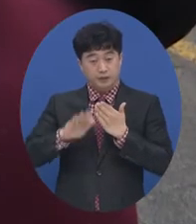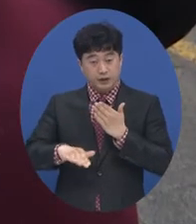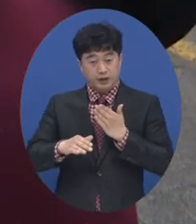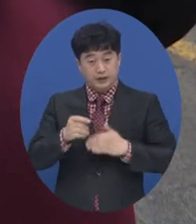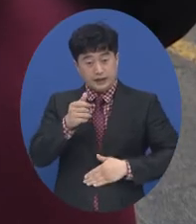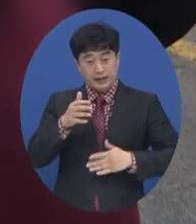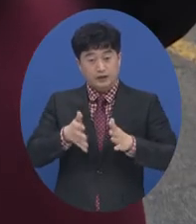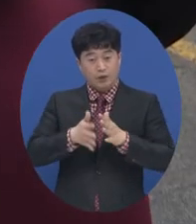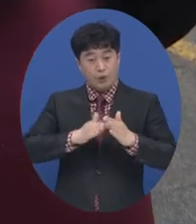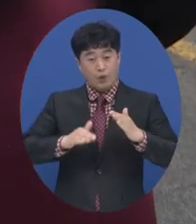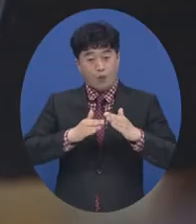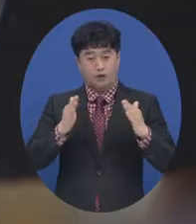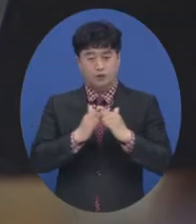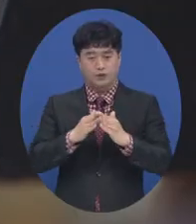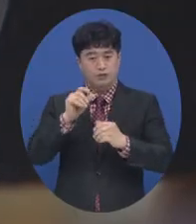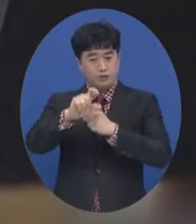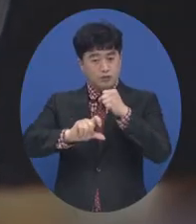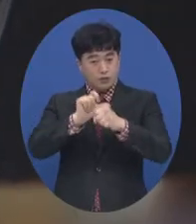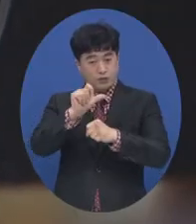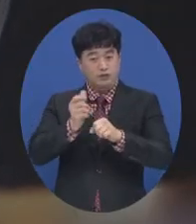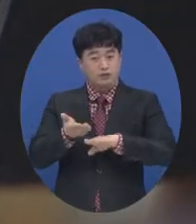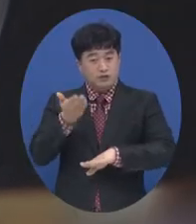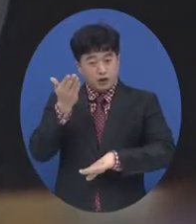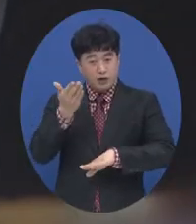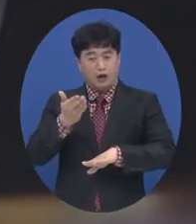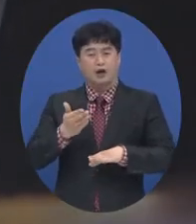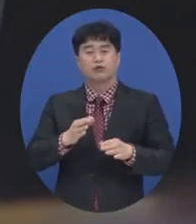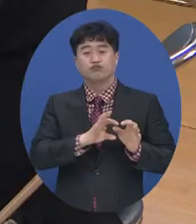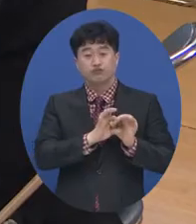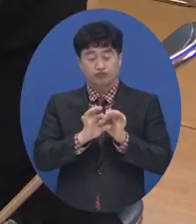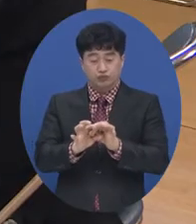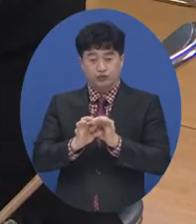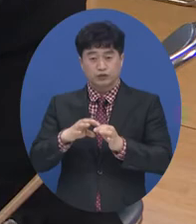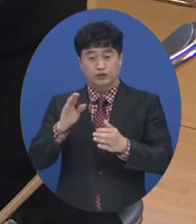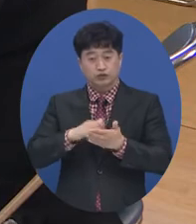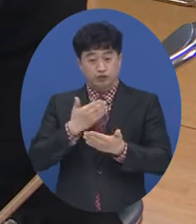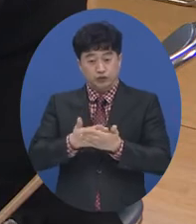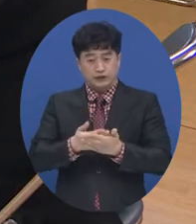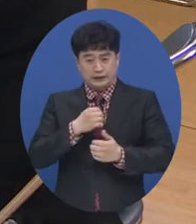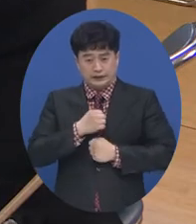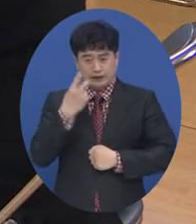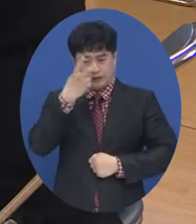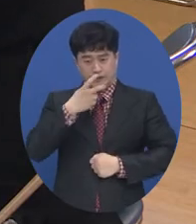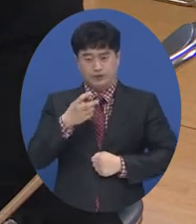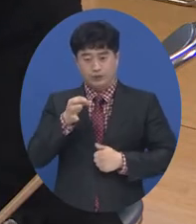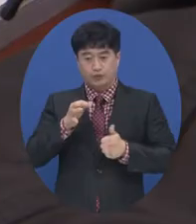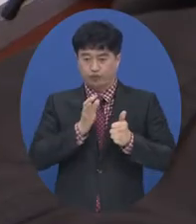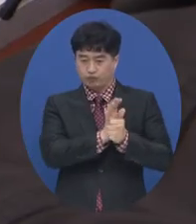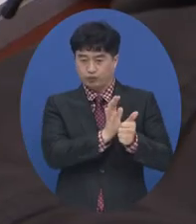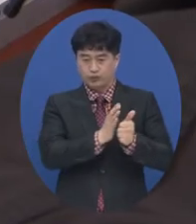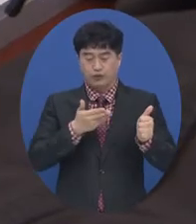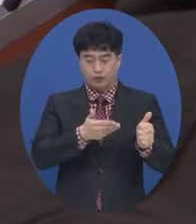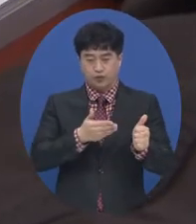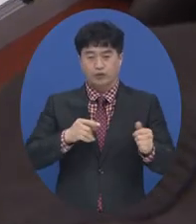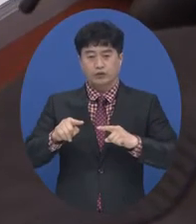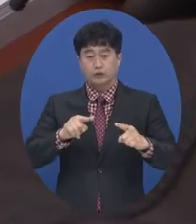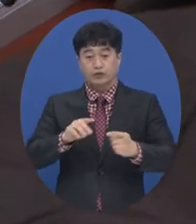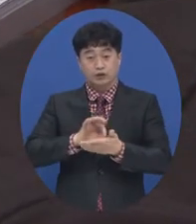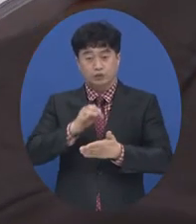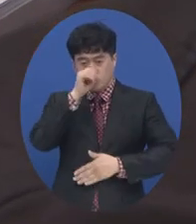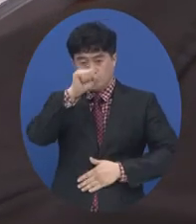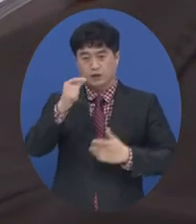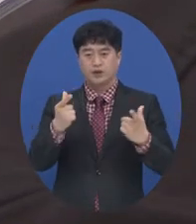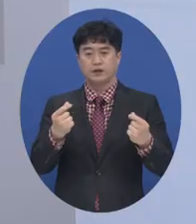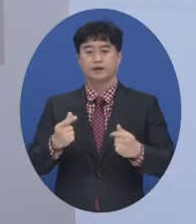중 중 05 15년이 지난 곳은 유지보수와 안전점검 비용을 지원해 준다고 하니 이 행정도 활용해 보시면 좋을 것